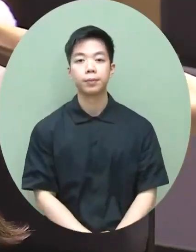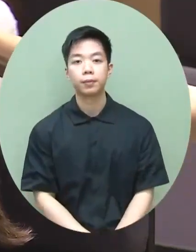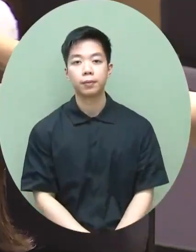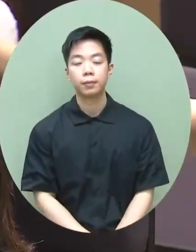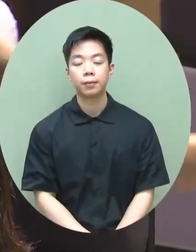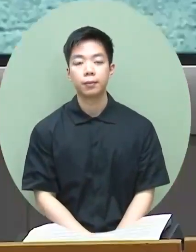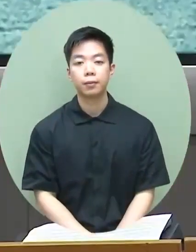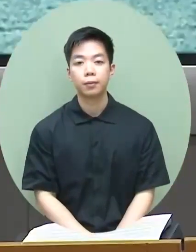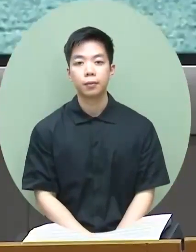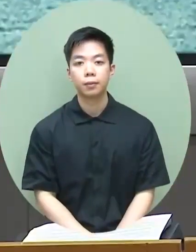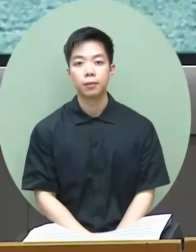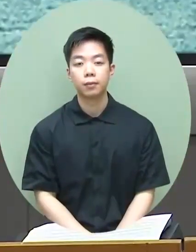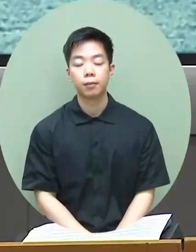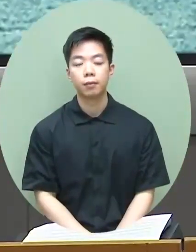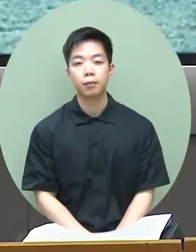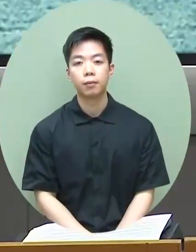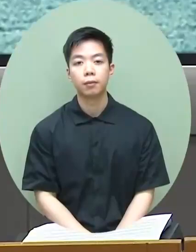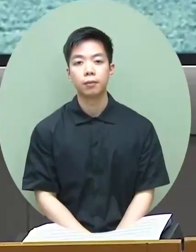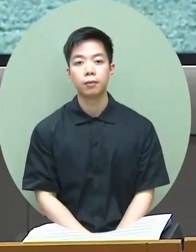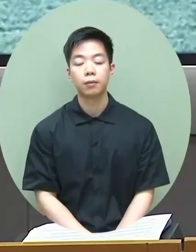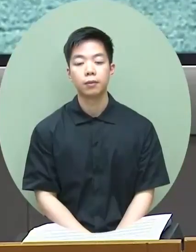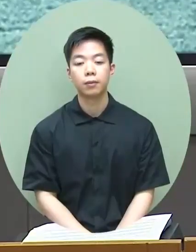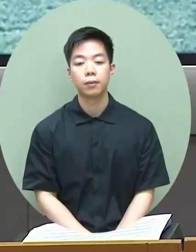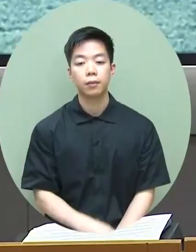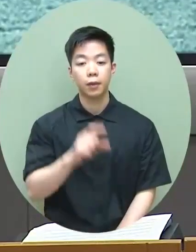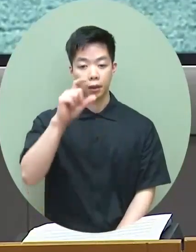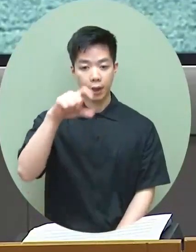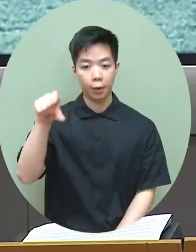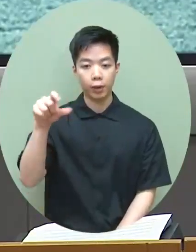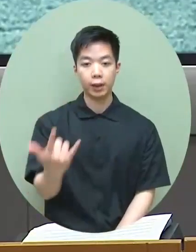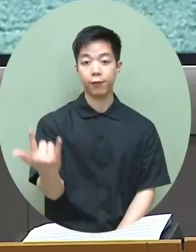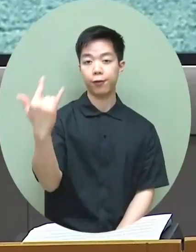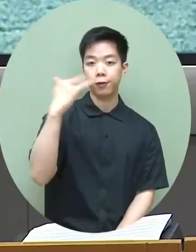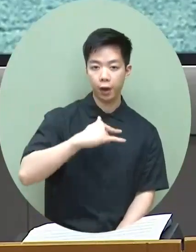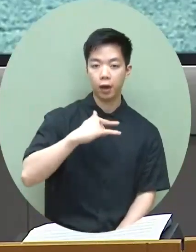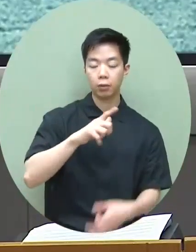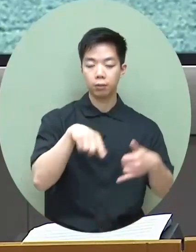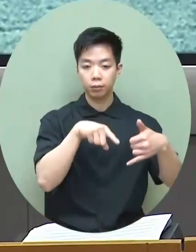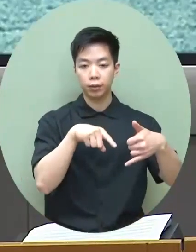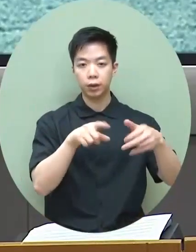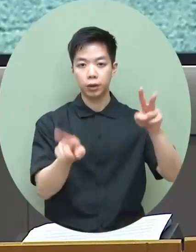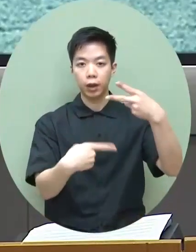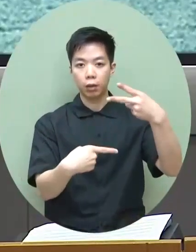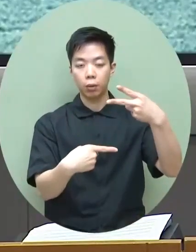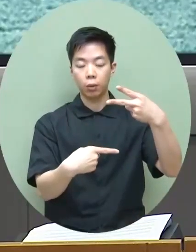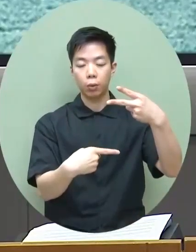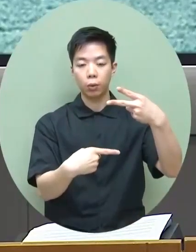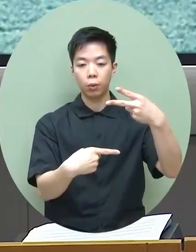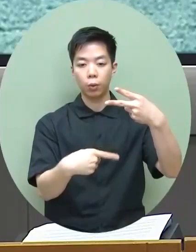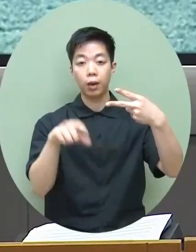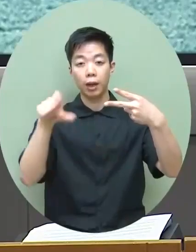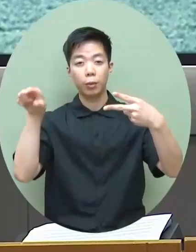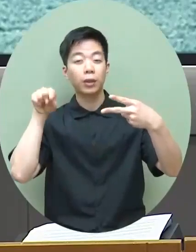嗰、那個由尼泊爾到港人士，佢喺2月1日就曾經係驗過陽性嘅，咁當時 CT 值